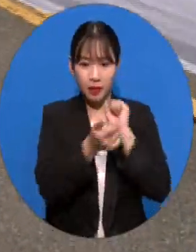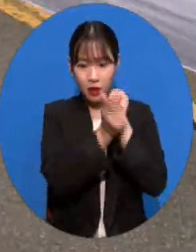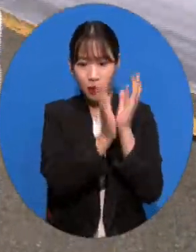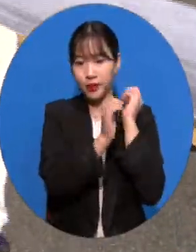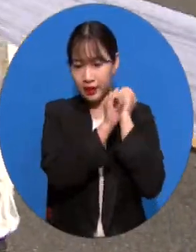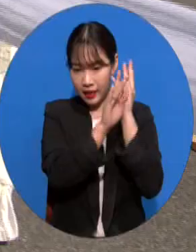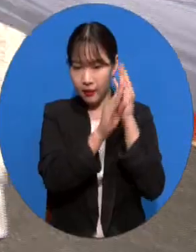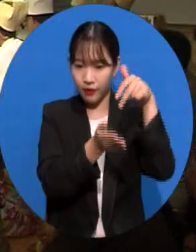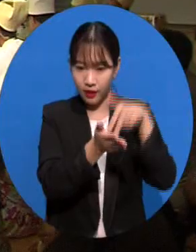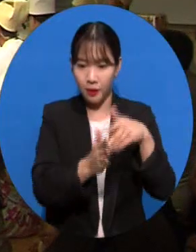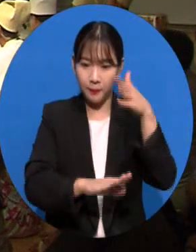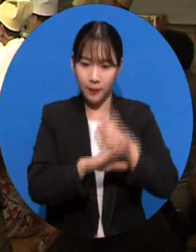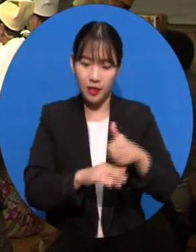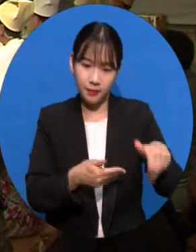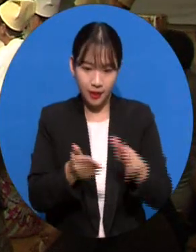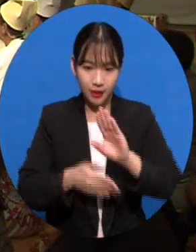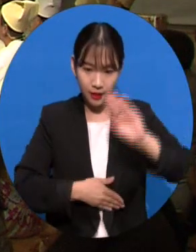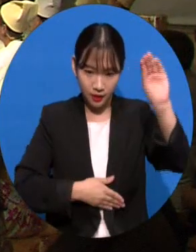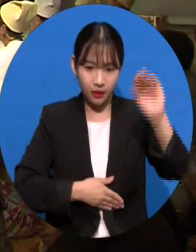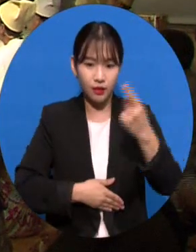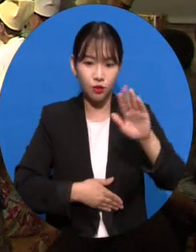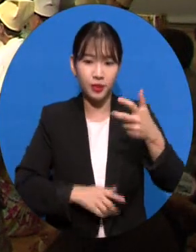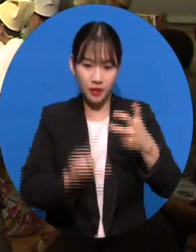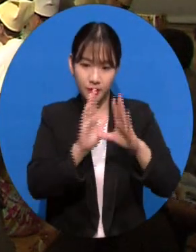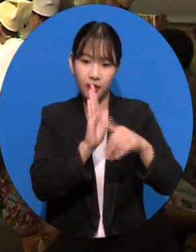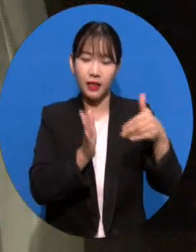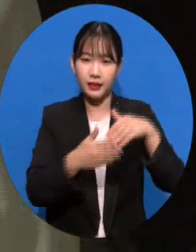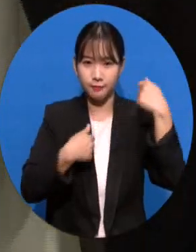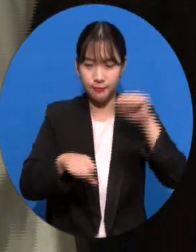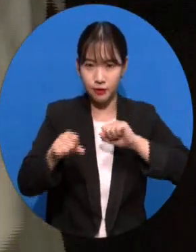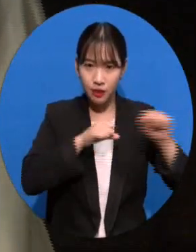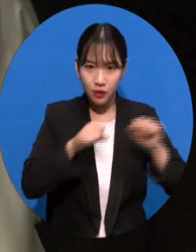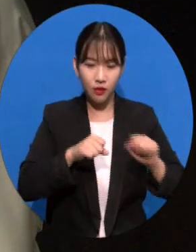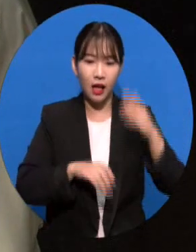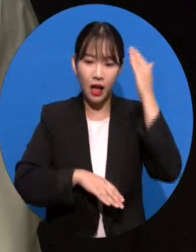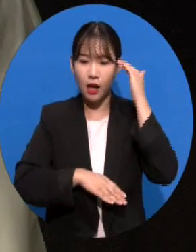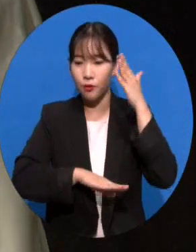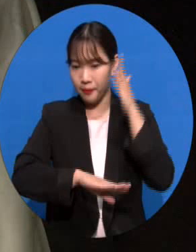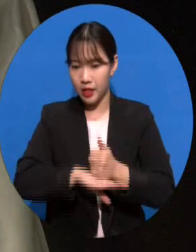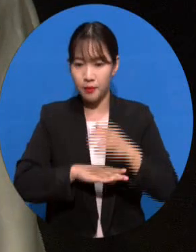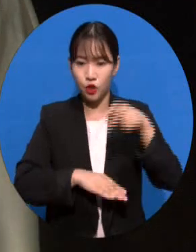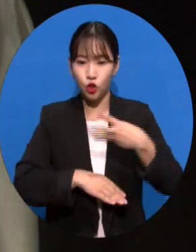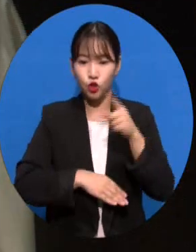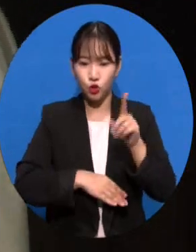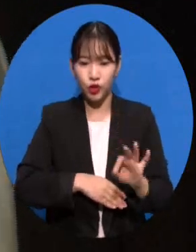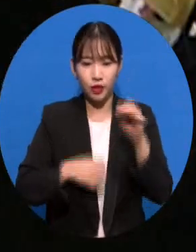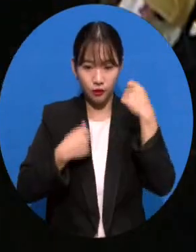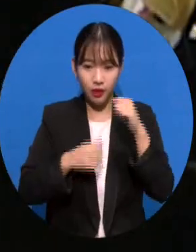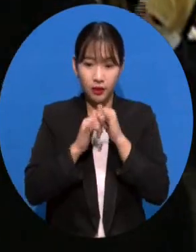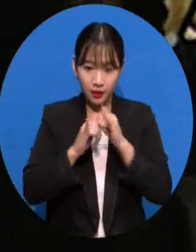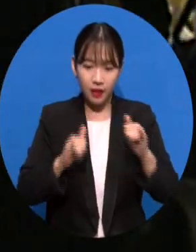길을 떠났습니다. 70년대까지 유랑극단에서 활동해 국내 마지막 유랑광대라는 별칭을